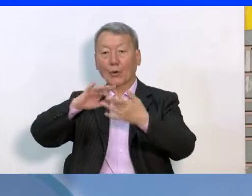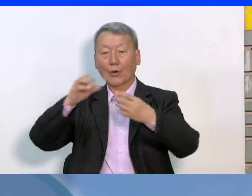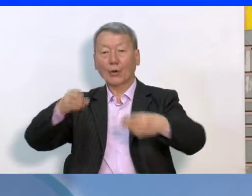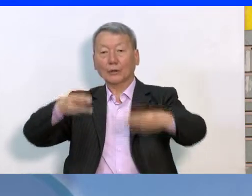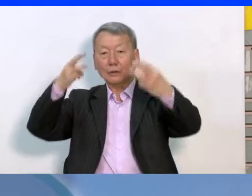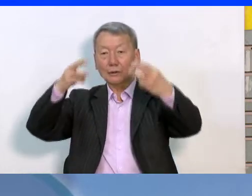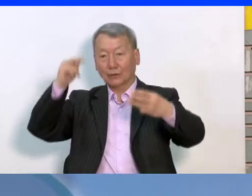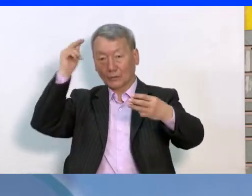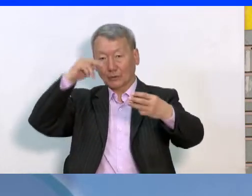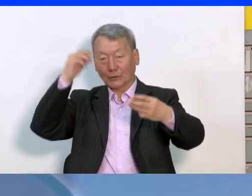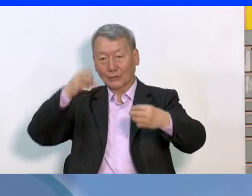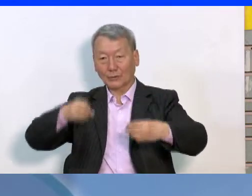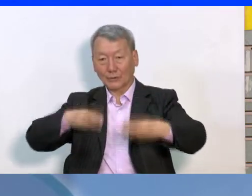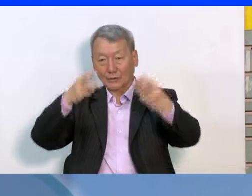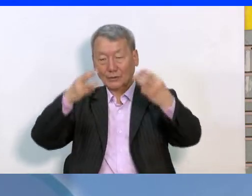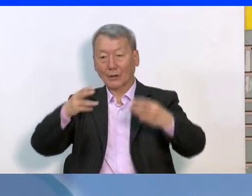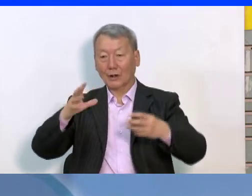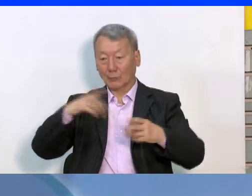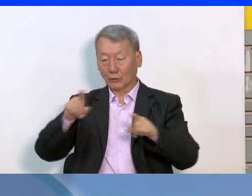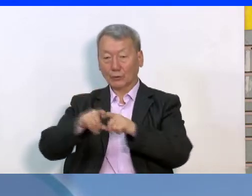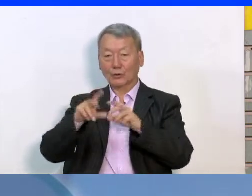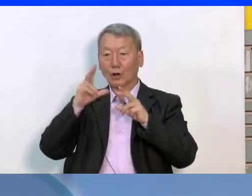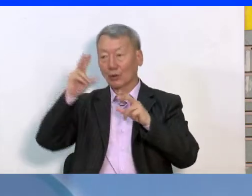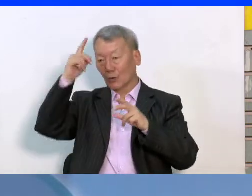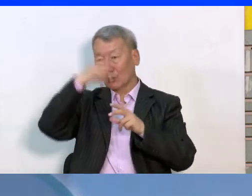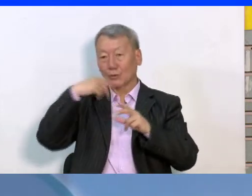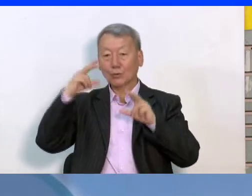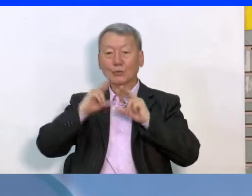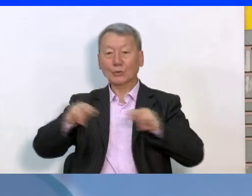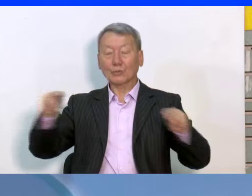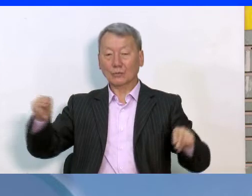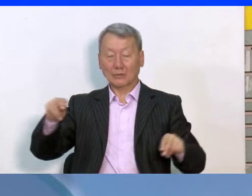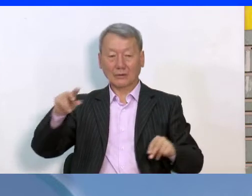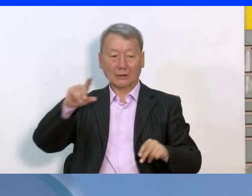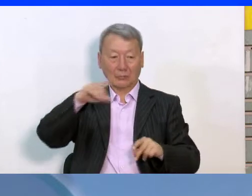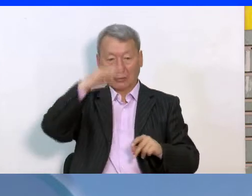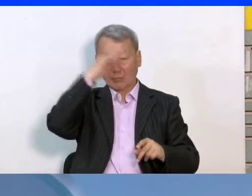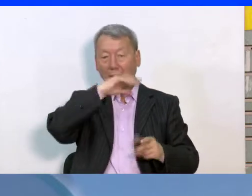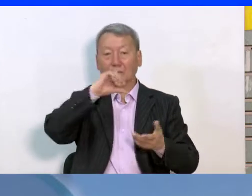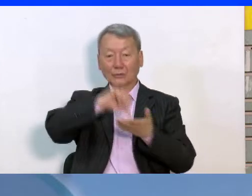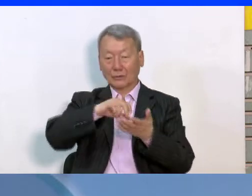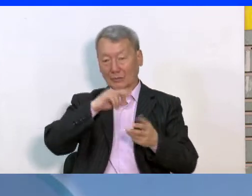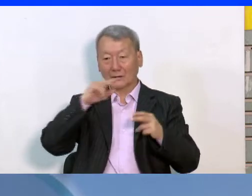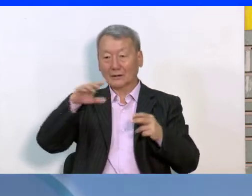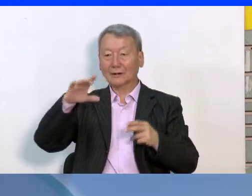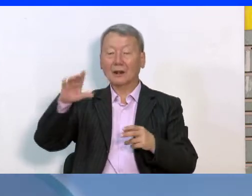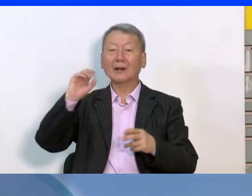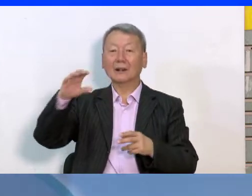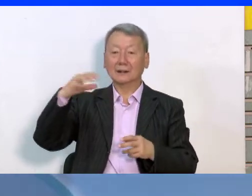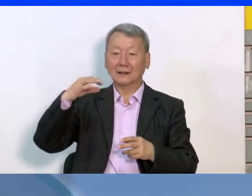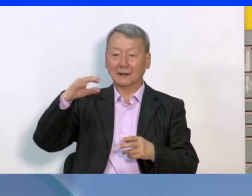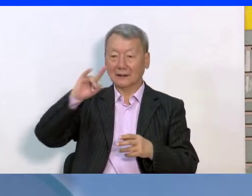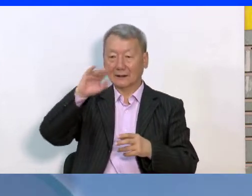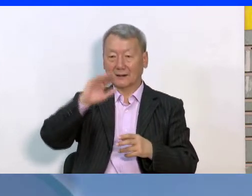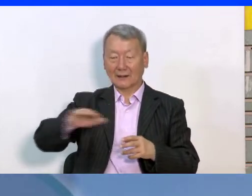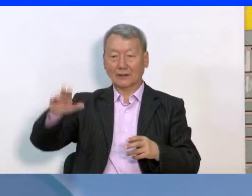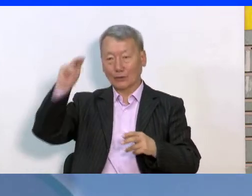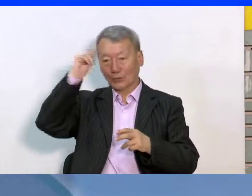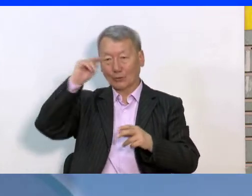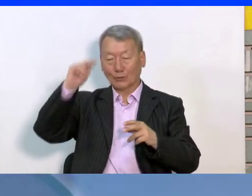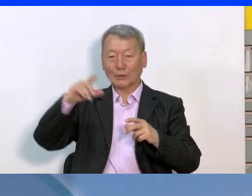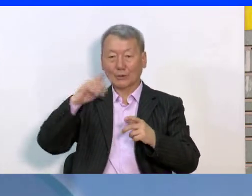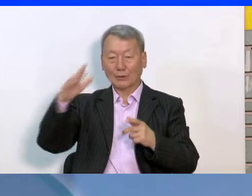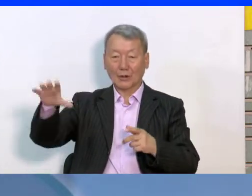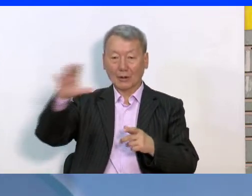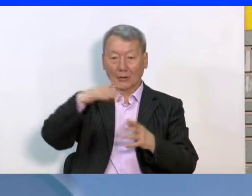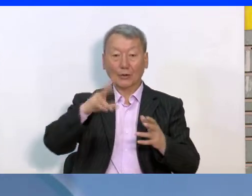сабак өткөрүүдө мугалимдер менен биргеликте эле ошо ата энелер дагы катышты десек болот, үйлөрдө шарт түзүп берип балдарга. Ошондуктан